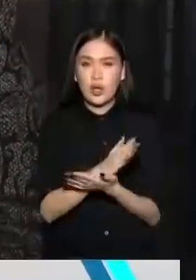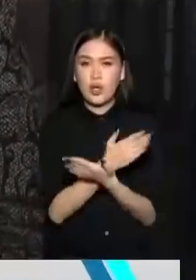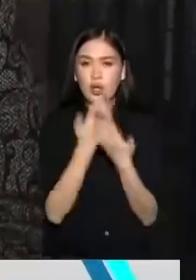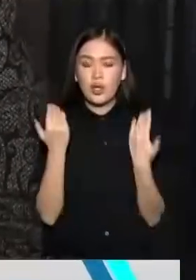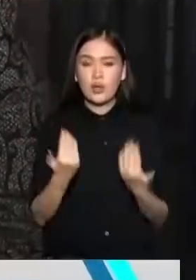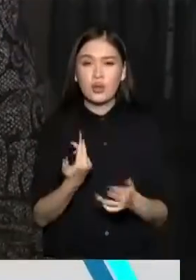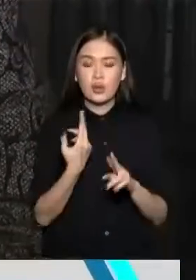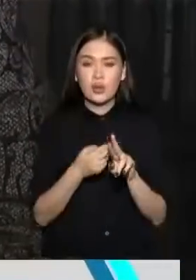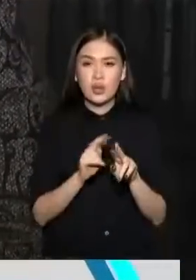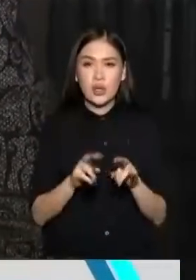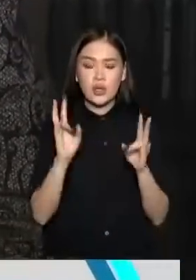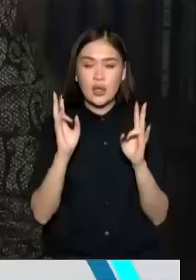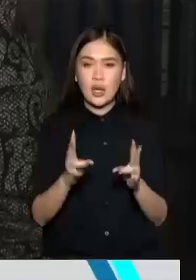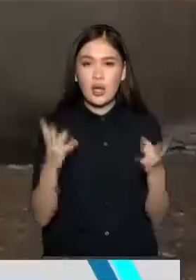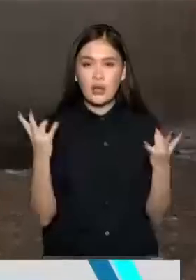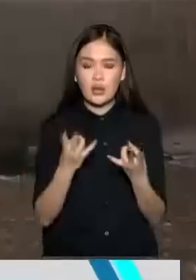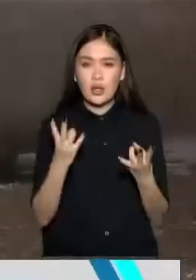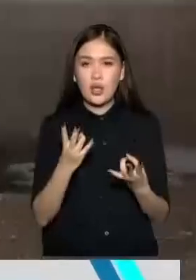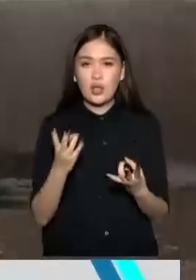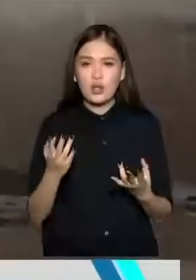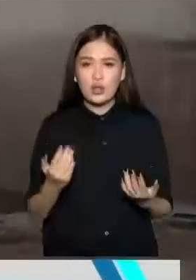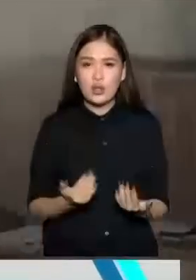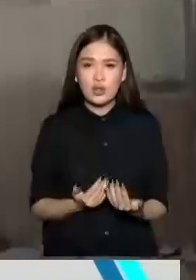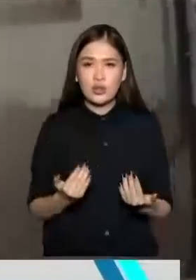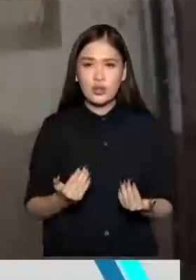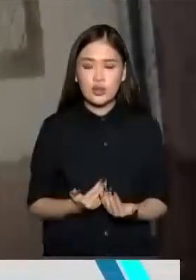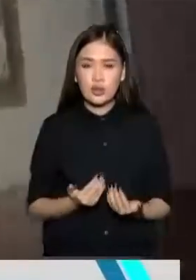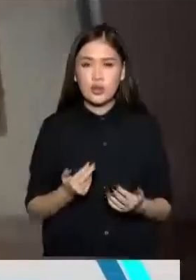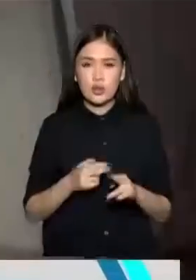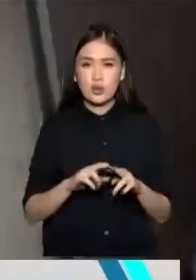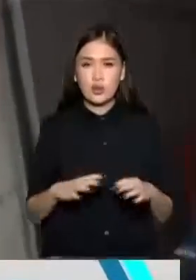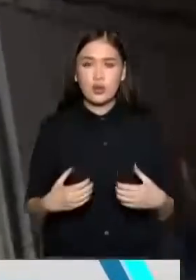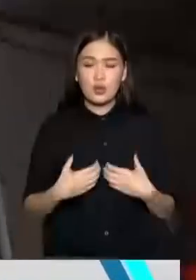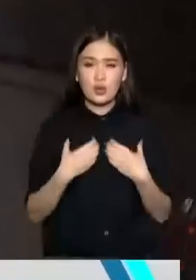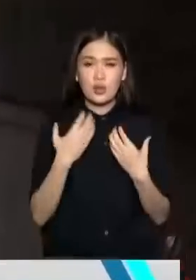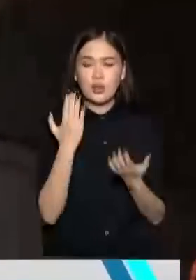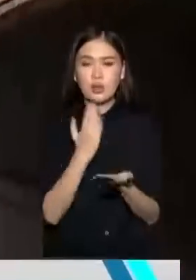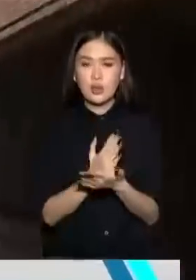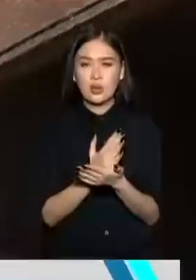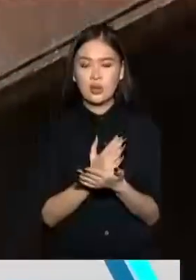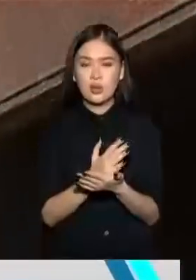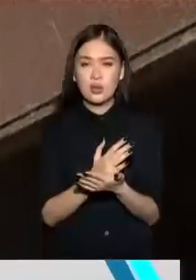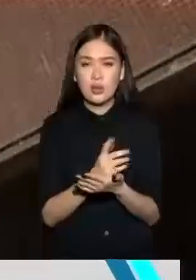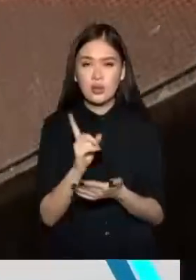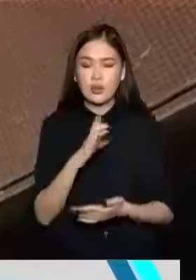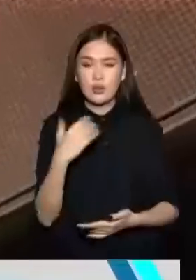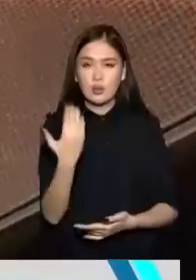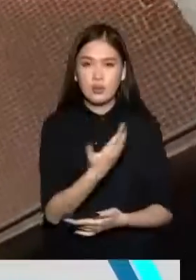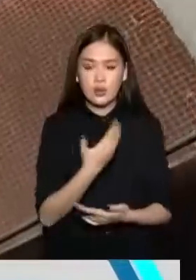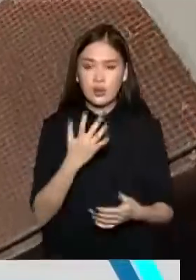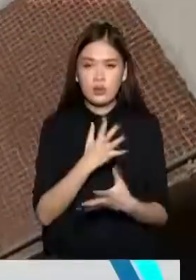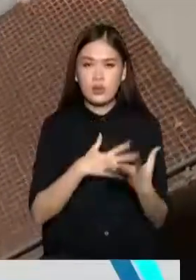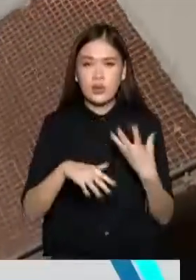Ну это трагедия надо пережить Ну конечно как-то страшновато действительно